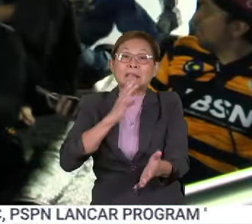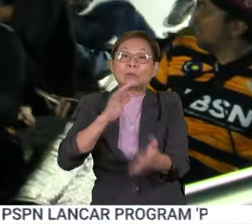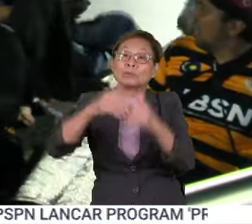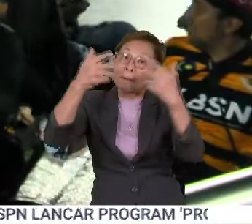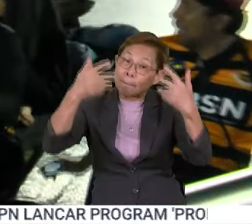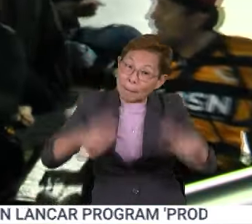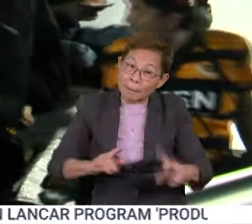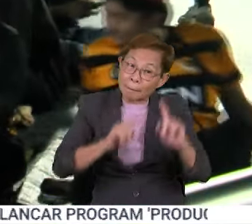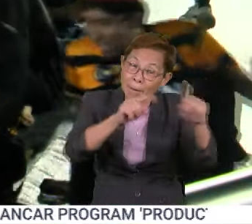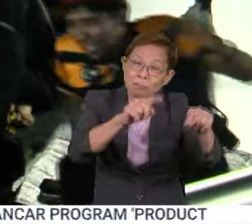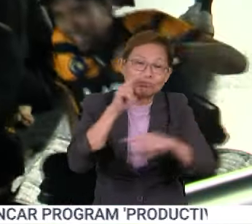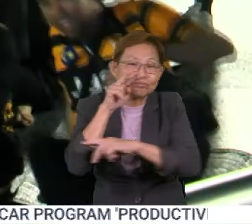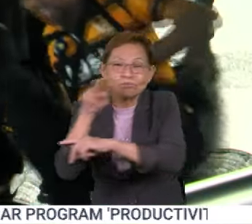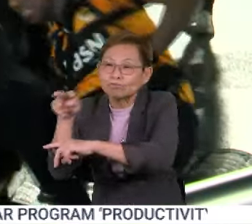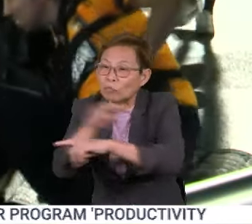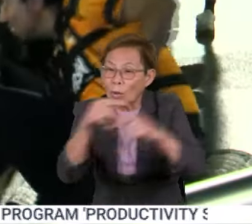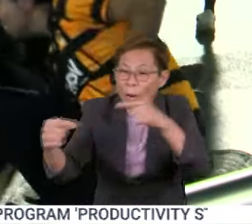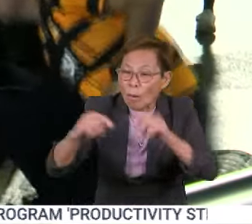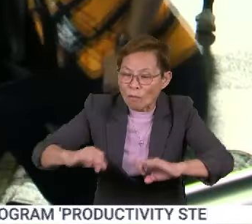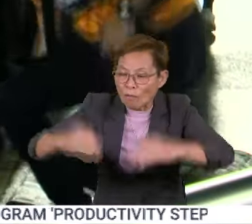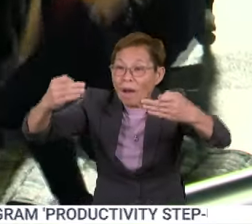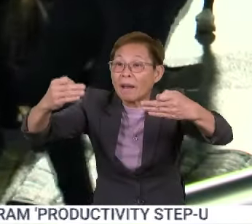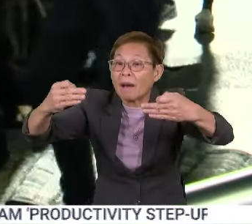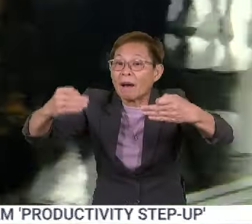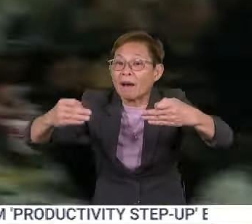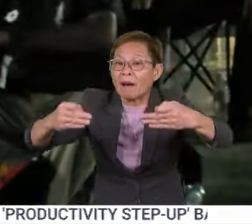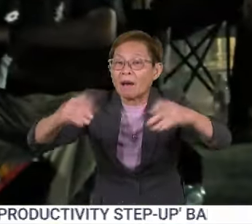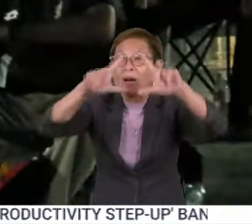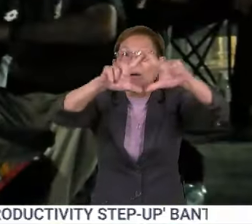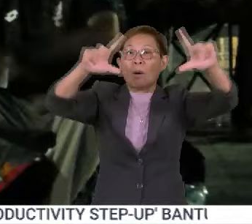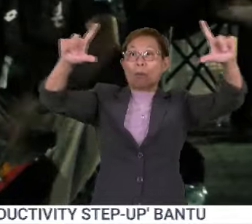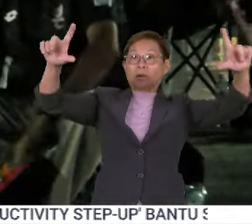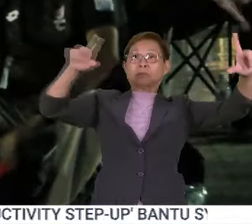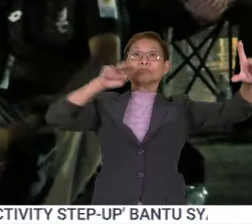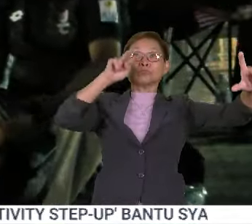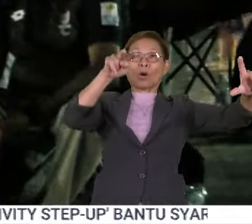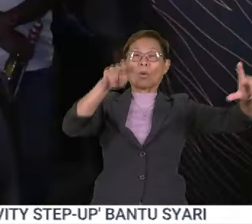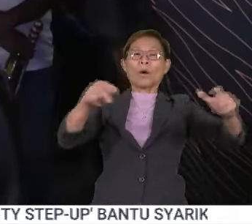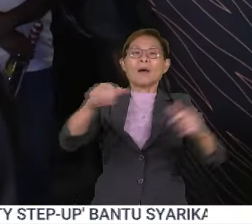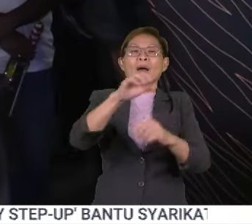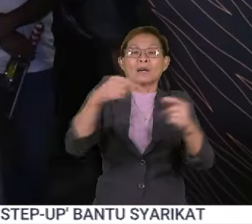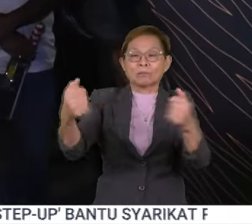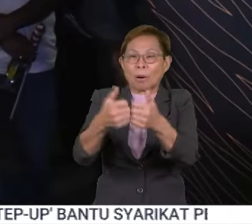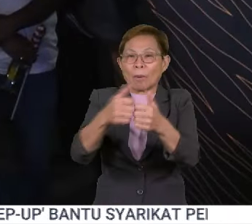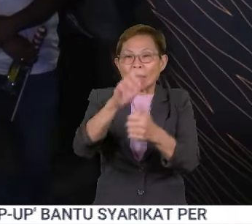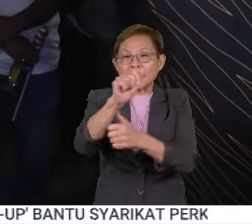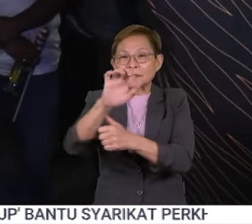selepas hadir menyaksikan Perlawanan aohi secara screen besar bagi kejauhan